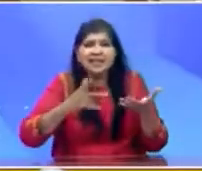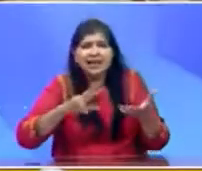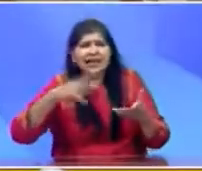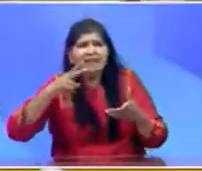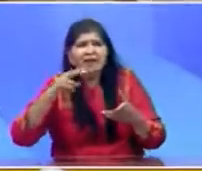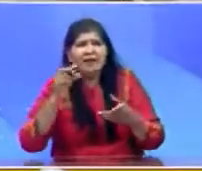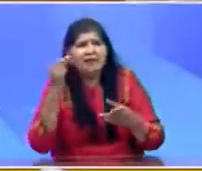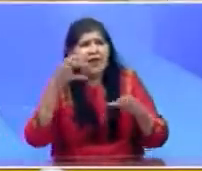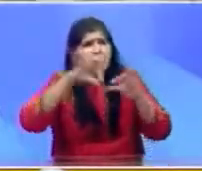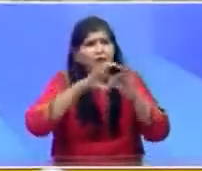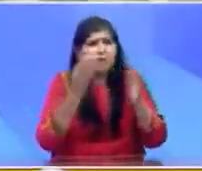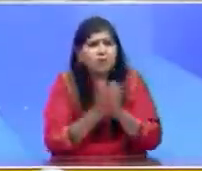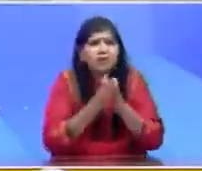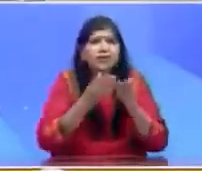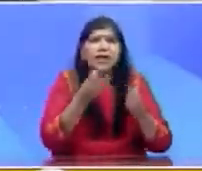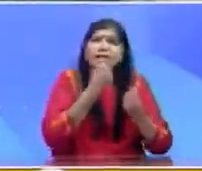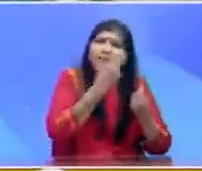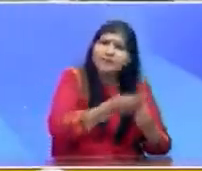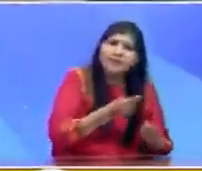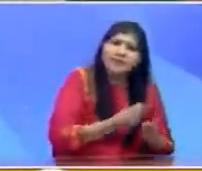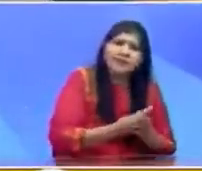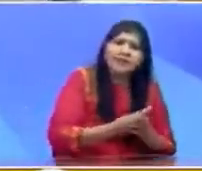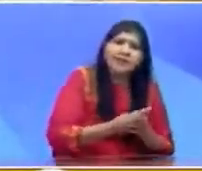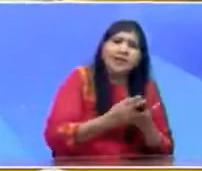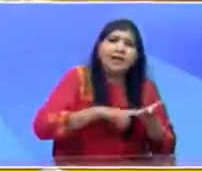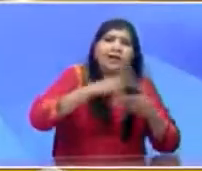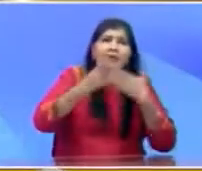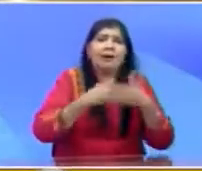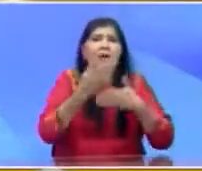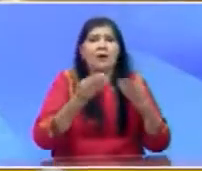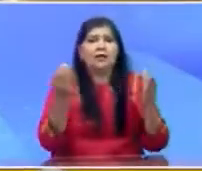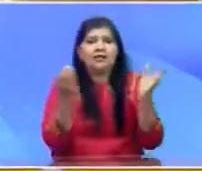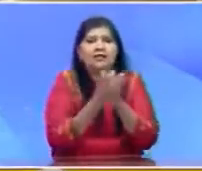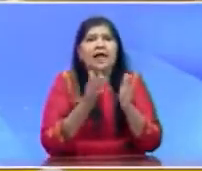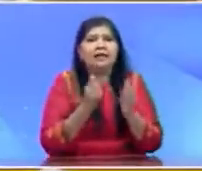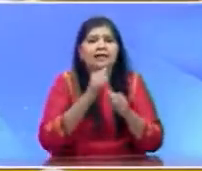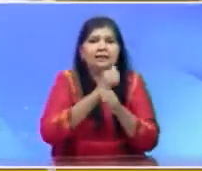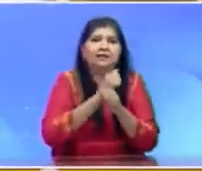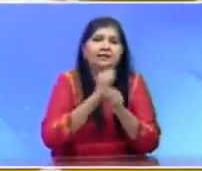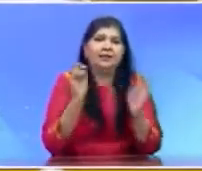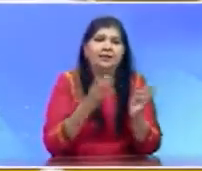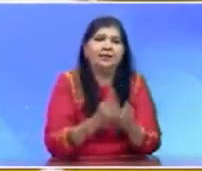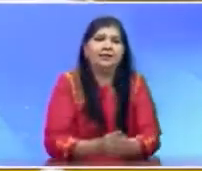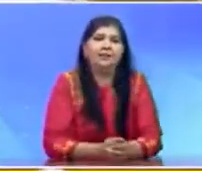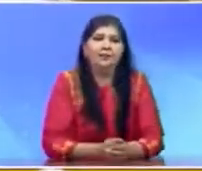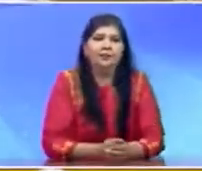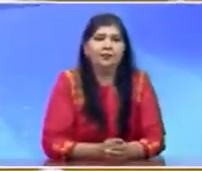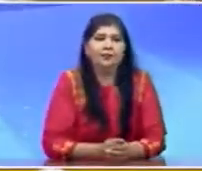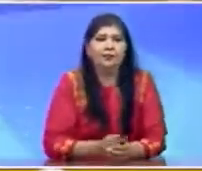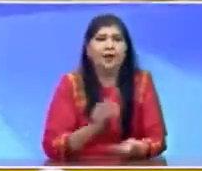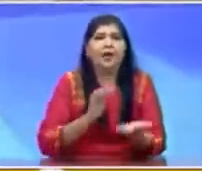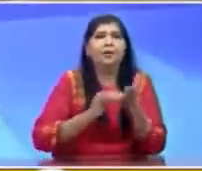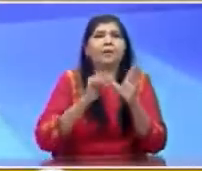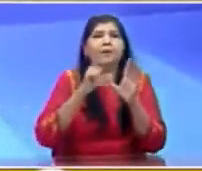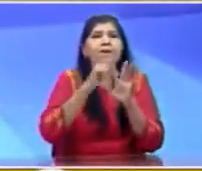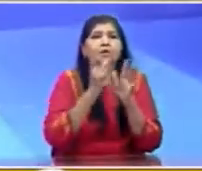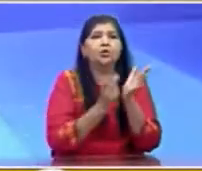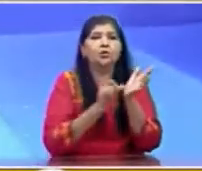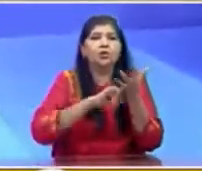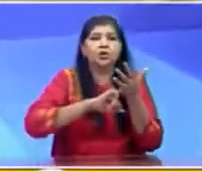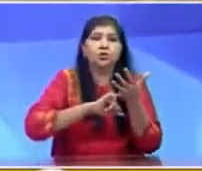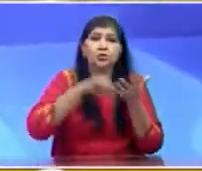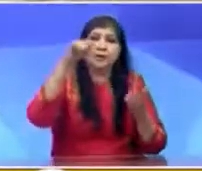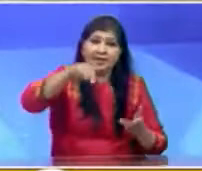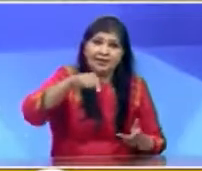शहद जैसे वानस्पतिक शहद भी बना रहे हैं। मधुकेश्वर जी, मधु